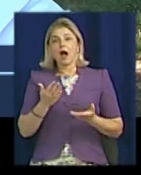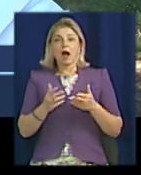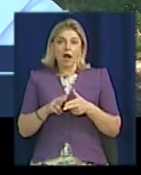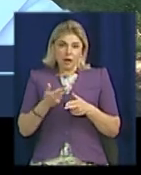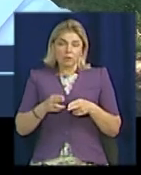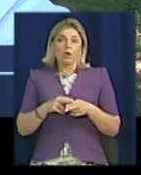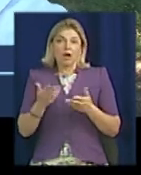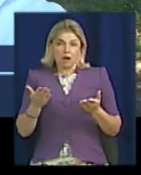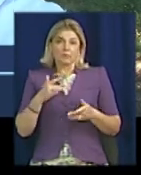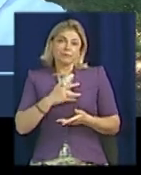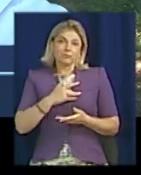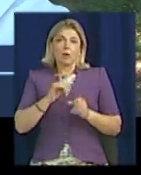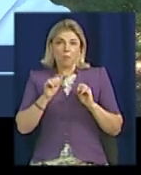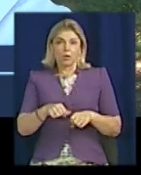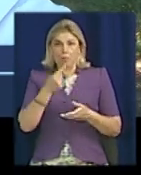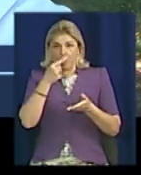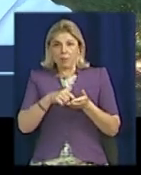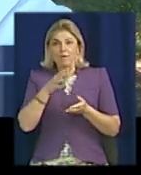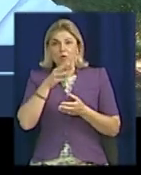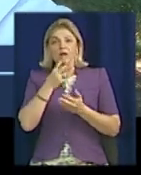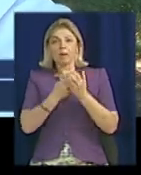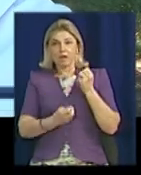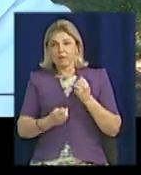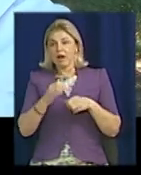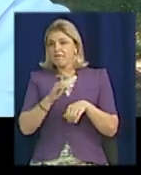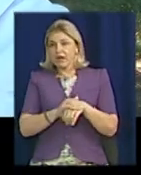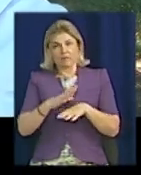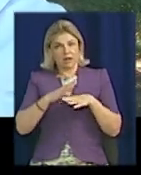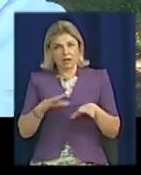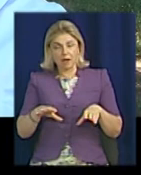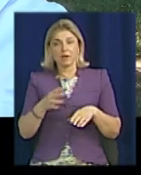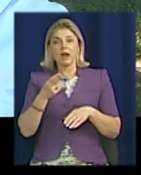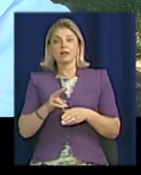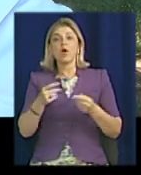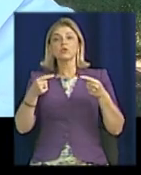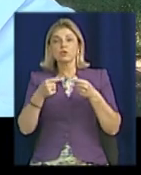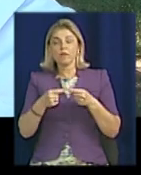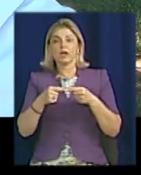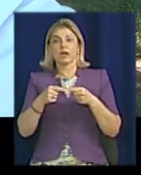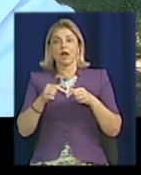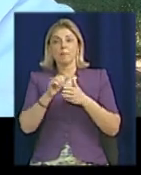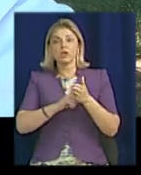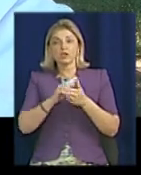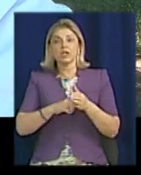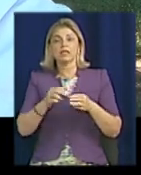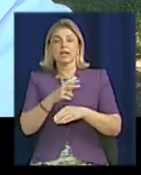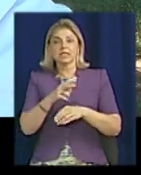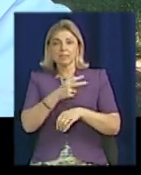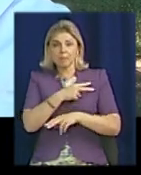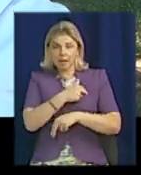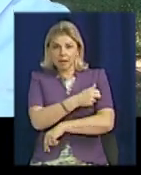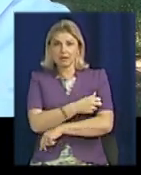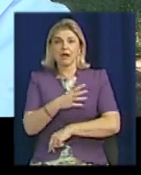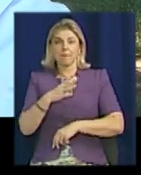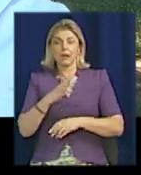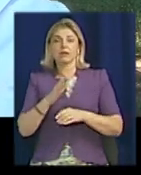могла отримати при пірнанні, виявлено не було. Для встановлення причини смерті тіло загиблої направлено на проведення судово-медичної